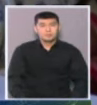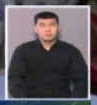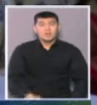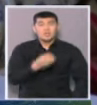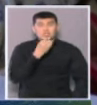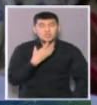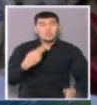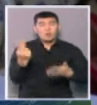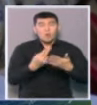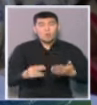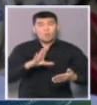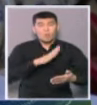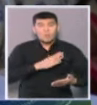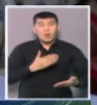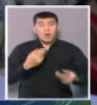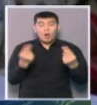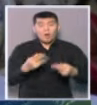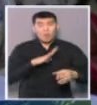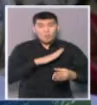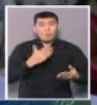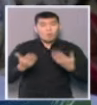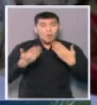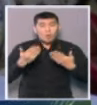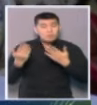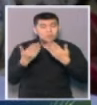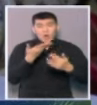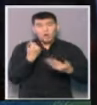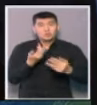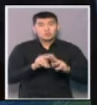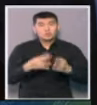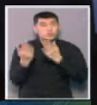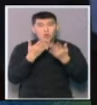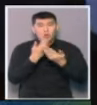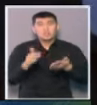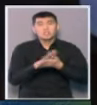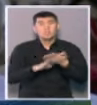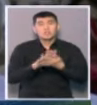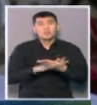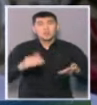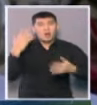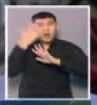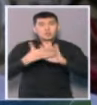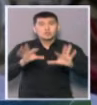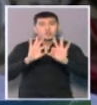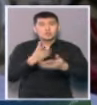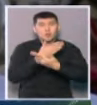Жақсы, мен қол қойдым, оққан жоқпын да, мен жайды түсіндірген жоқ ол мені. Бір-екі ай өткеннен кейін